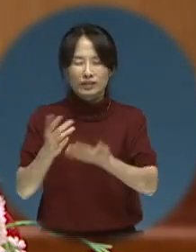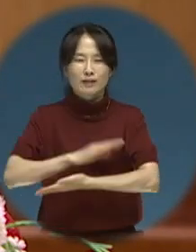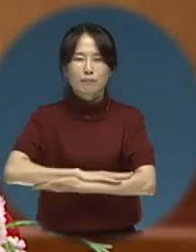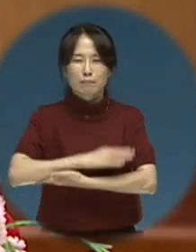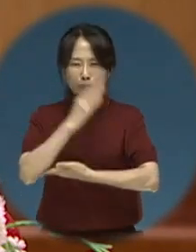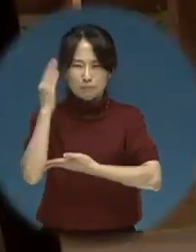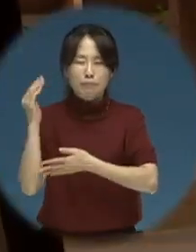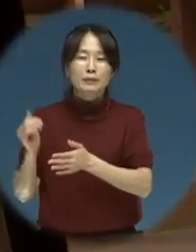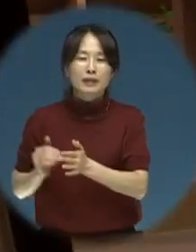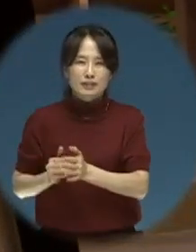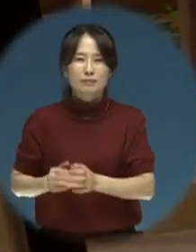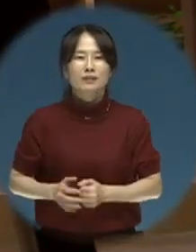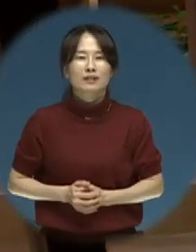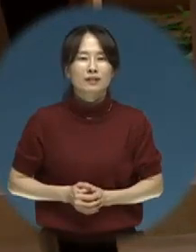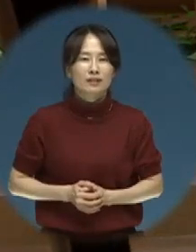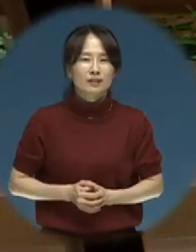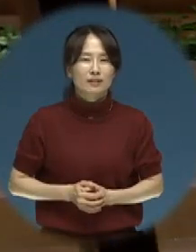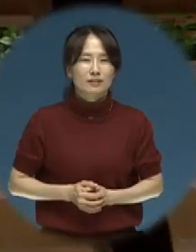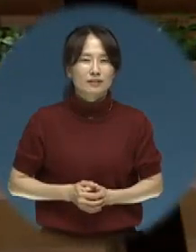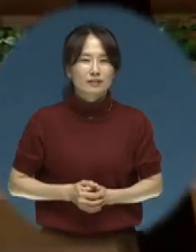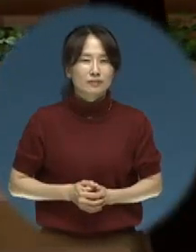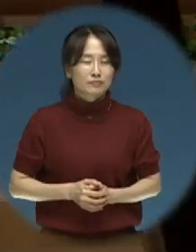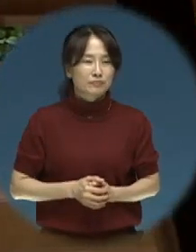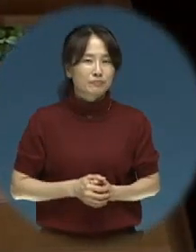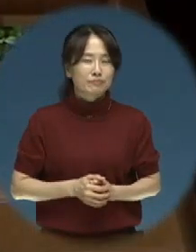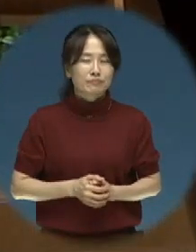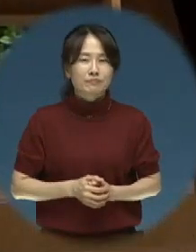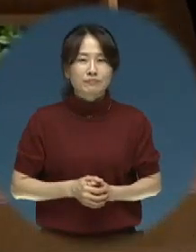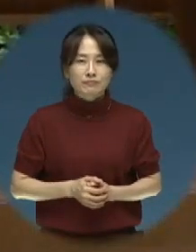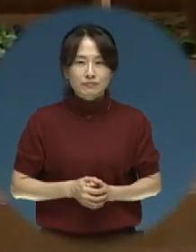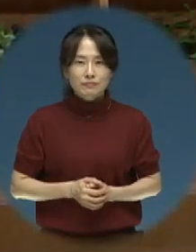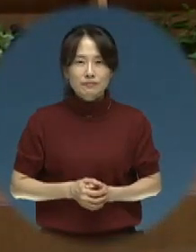88년에 네. 제목을 달리해서 아예 새로 내셨구나.